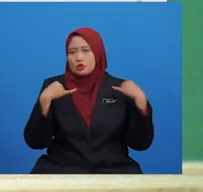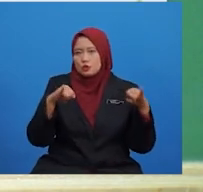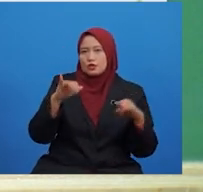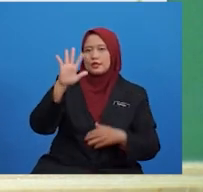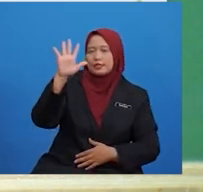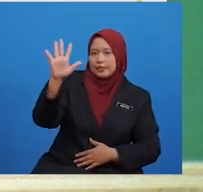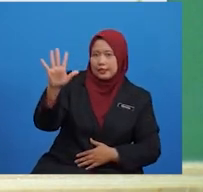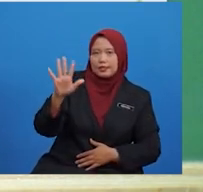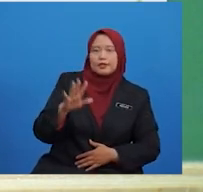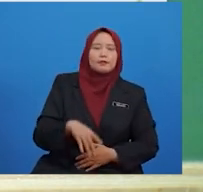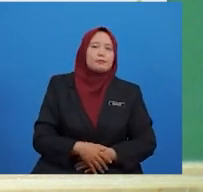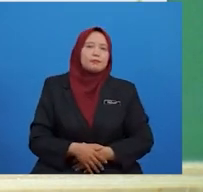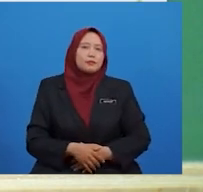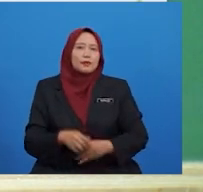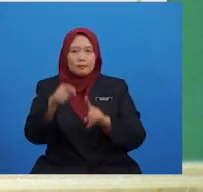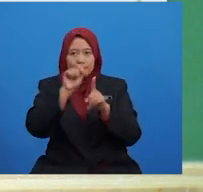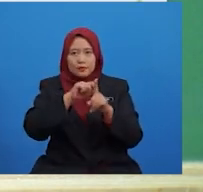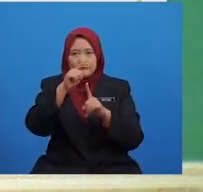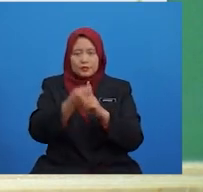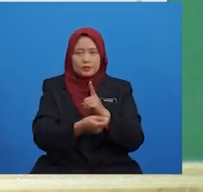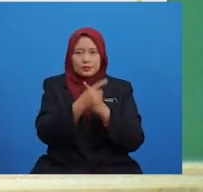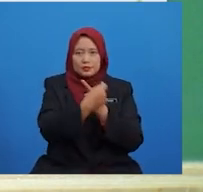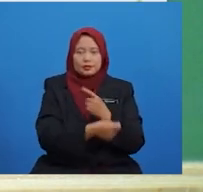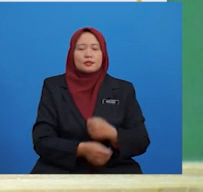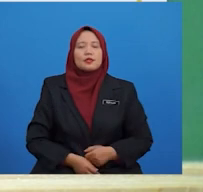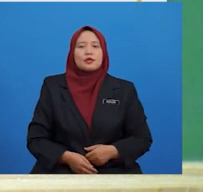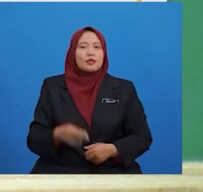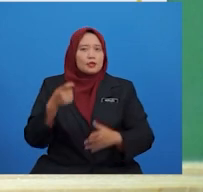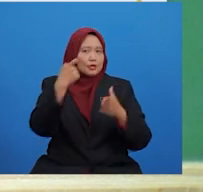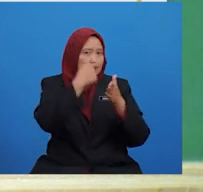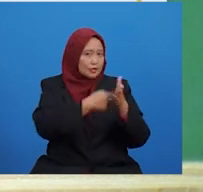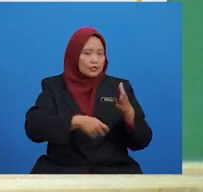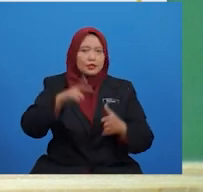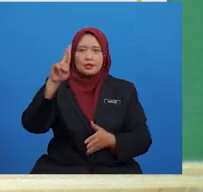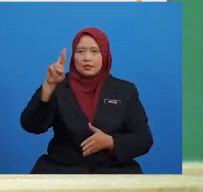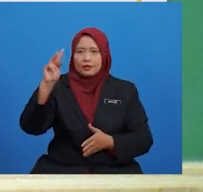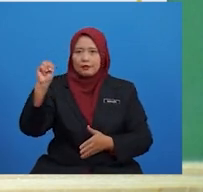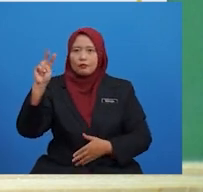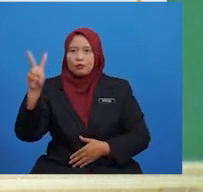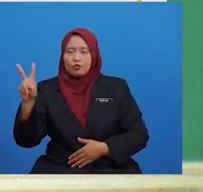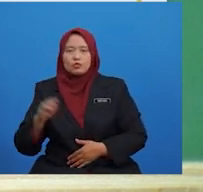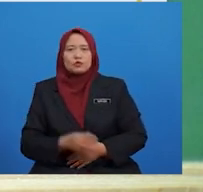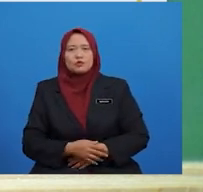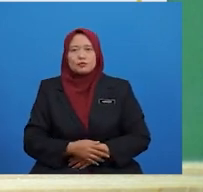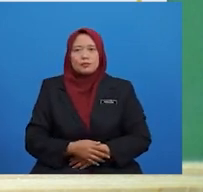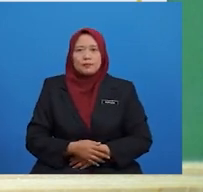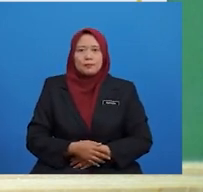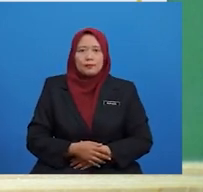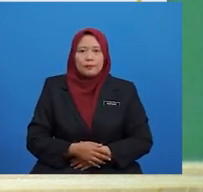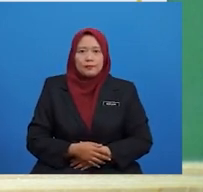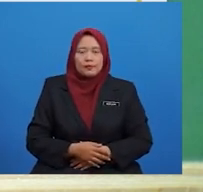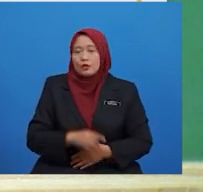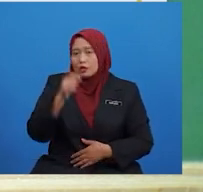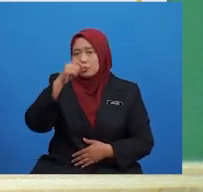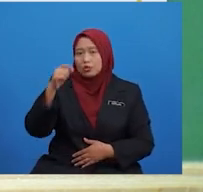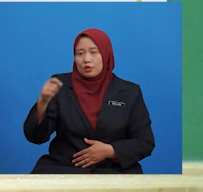Berdasarkan situasi tersebut, tuliskan sinteks pengisytiharan pemboleh ubah